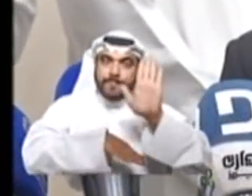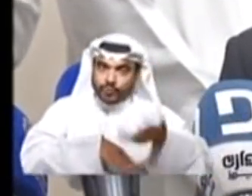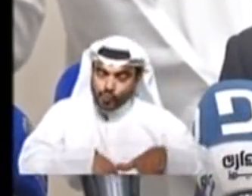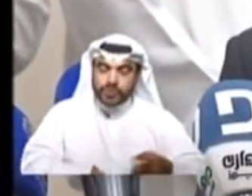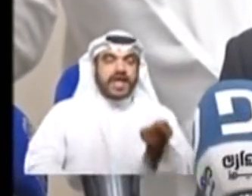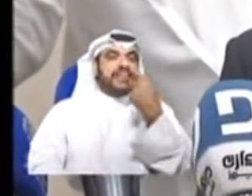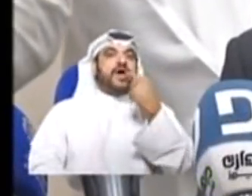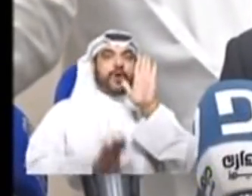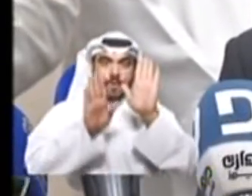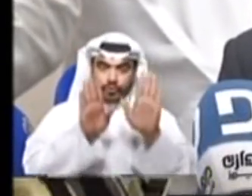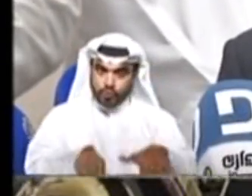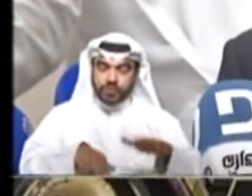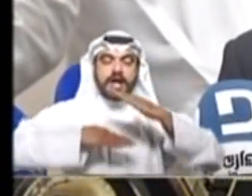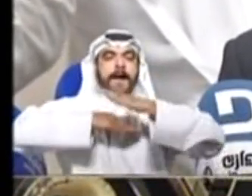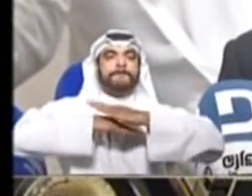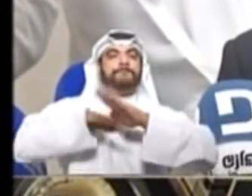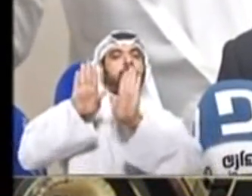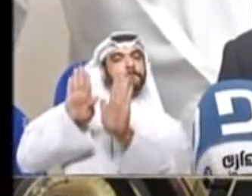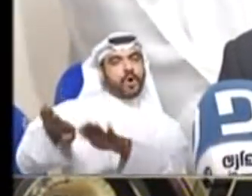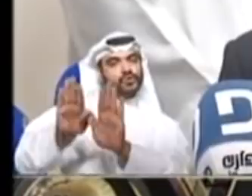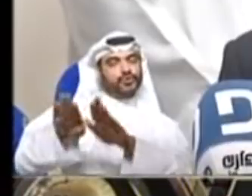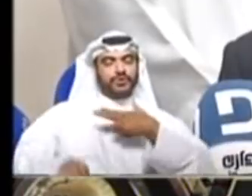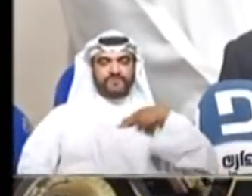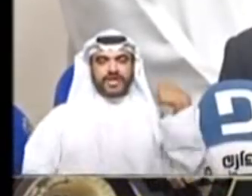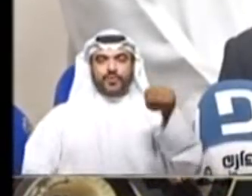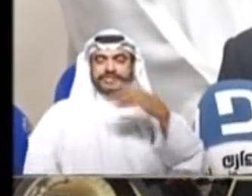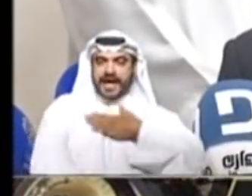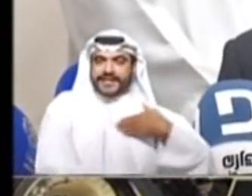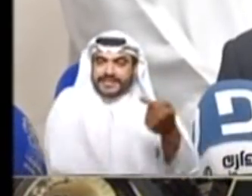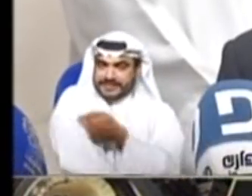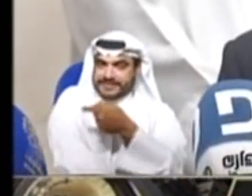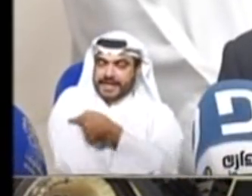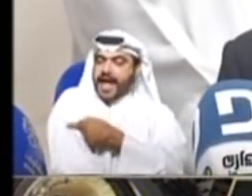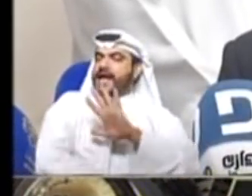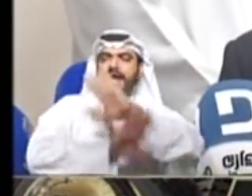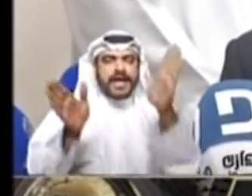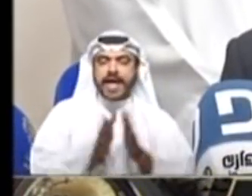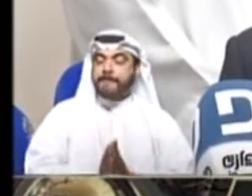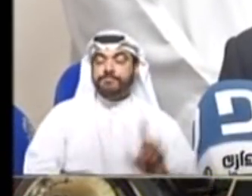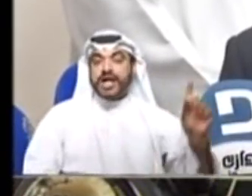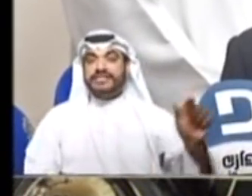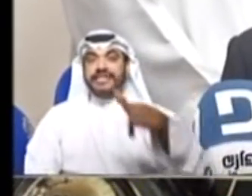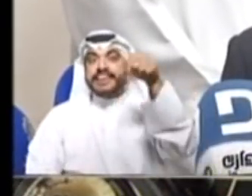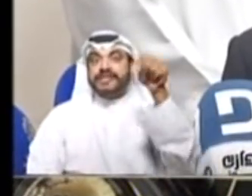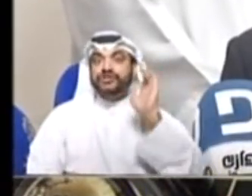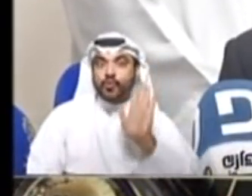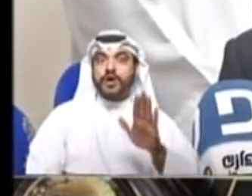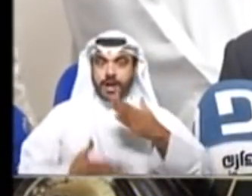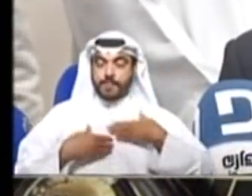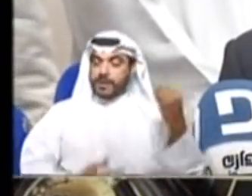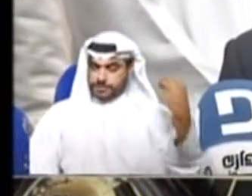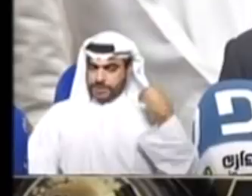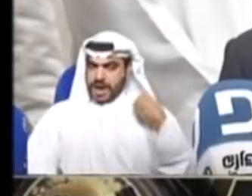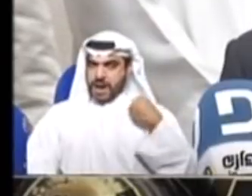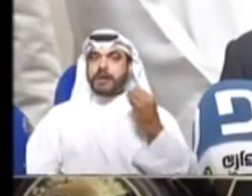الصحة. المخزون في مستودعات وزارة الصحة يكفي أكثر من 6 شهور، وقد أبلغت أنه